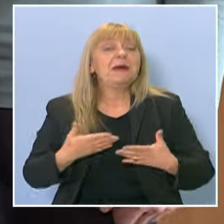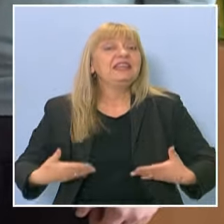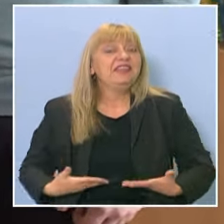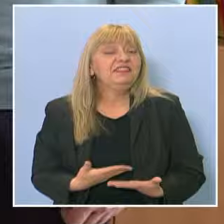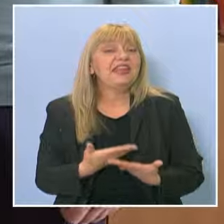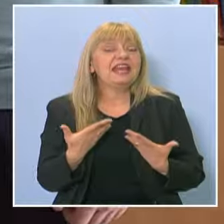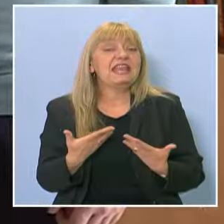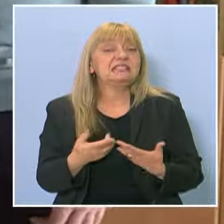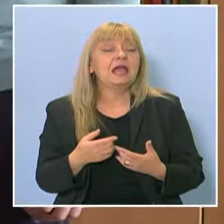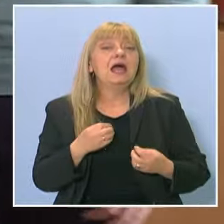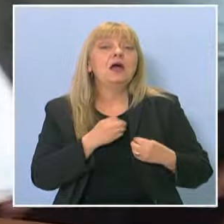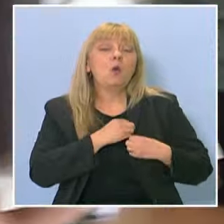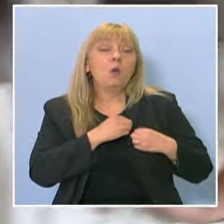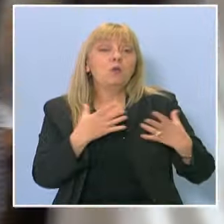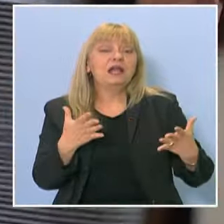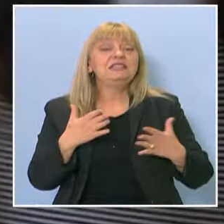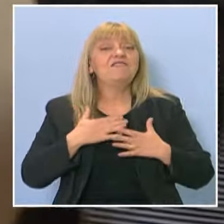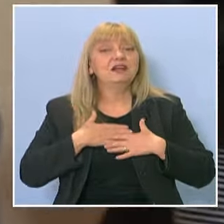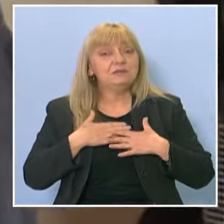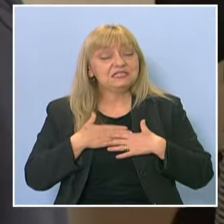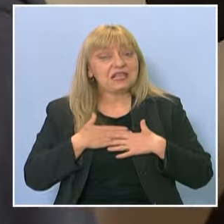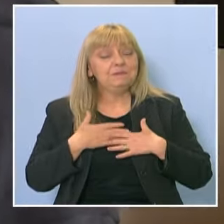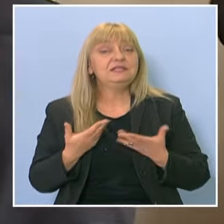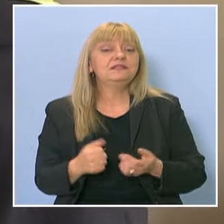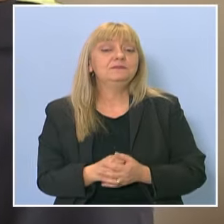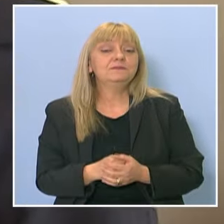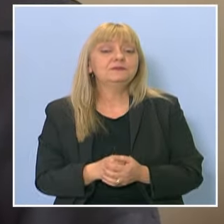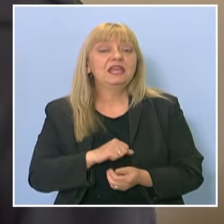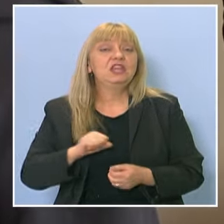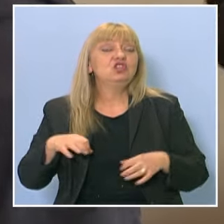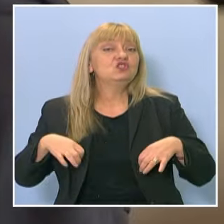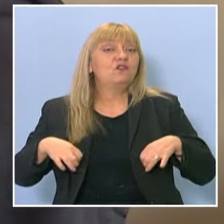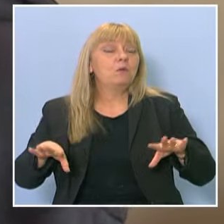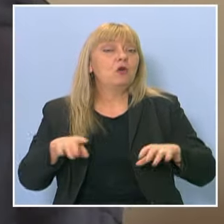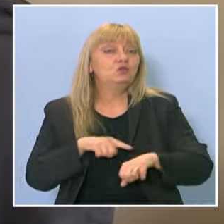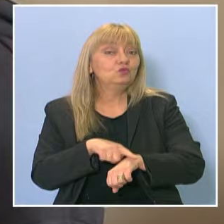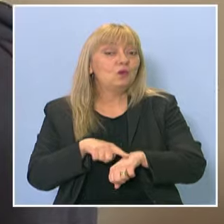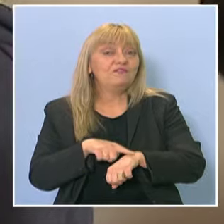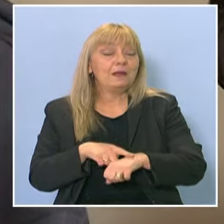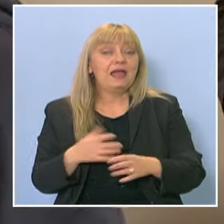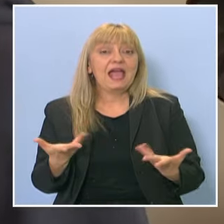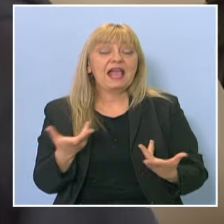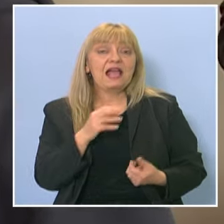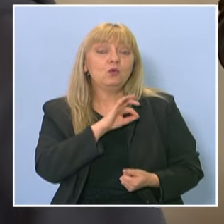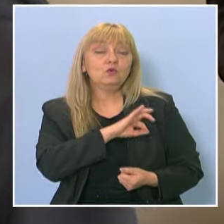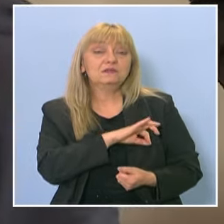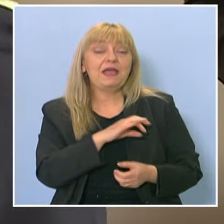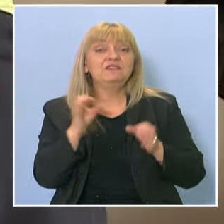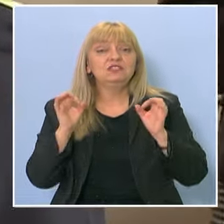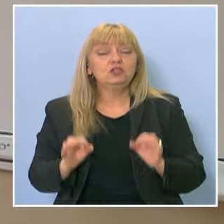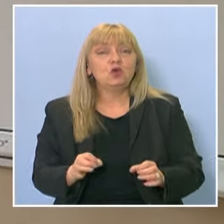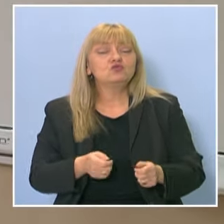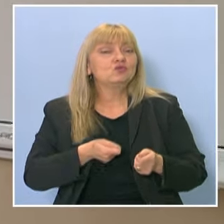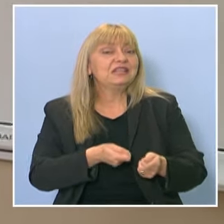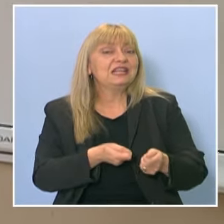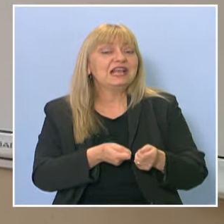което обогатявахме и себе си, и свободното си време. Как успявате точно да ги накарате